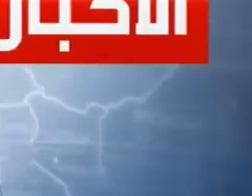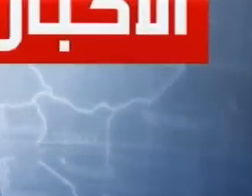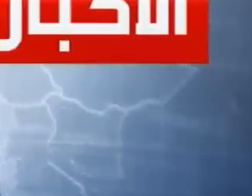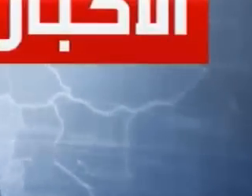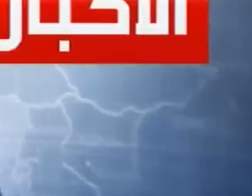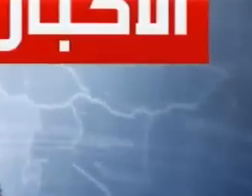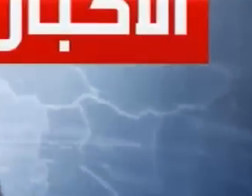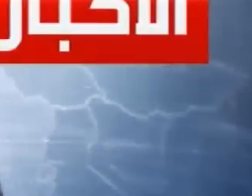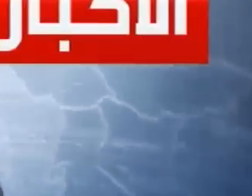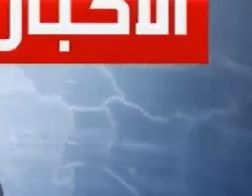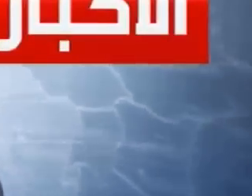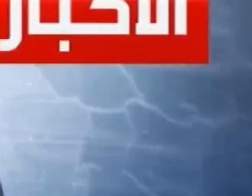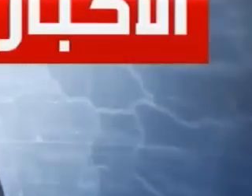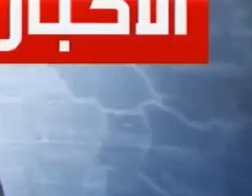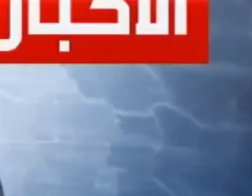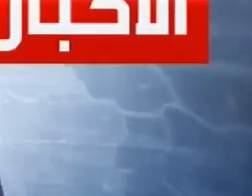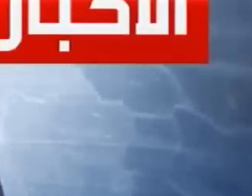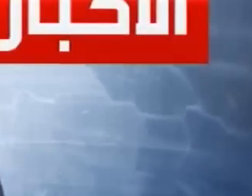نعم